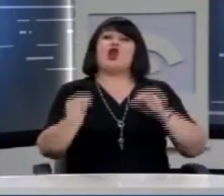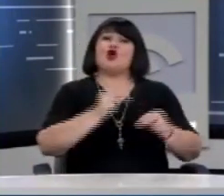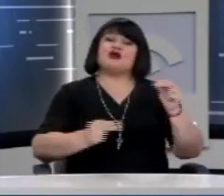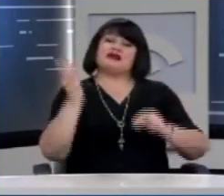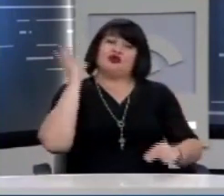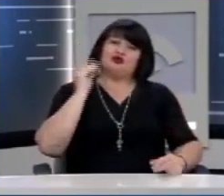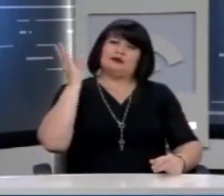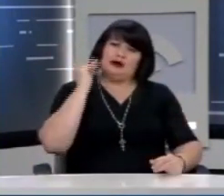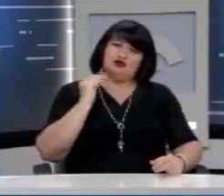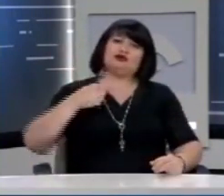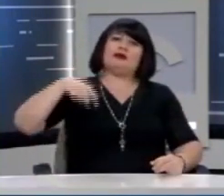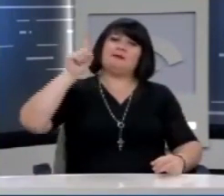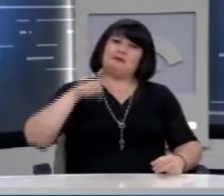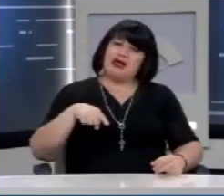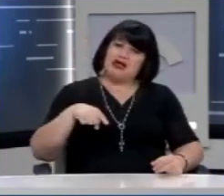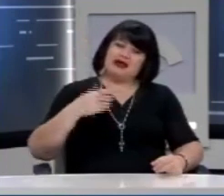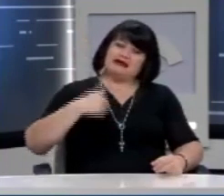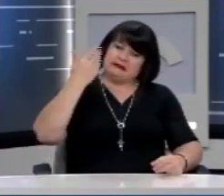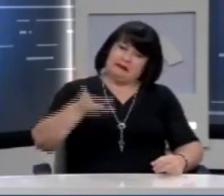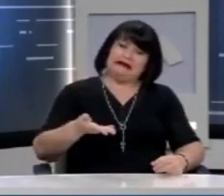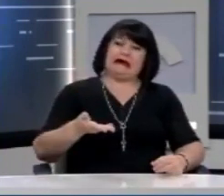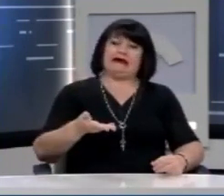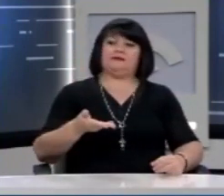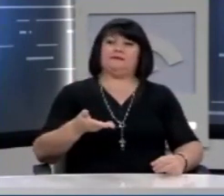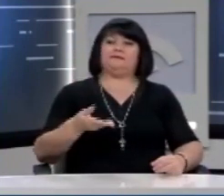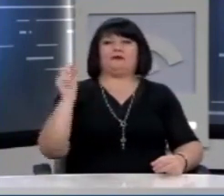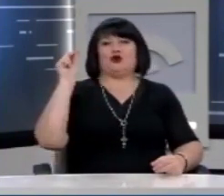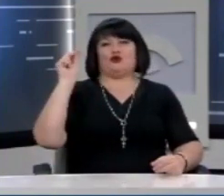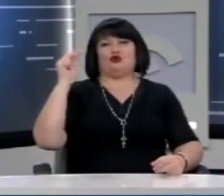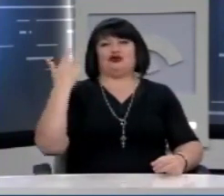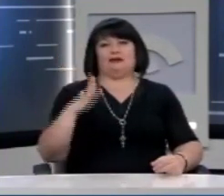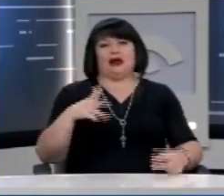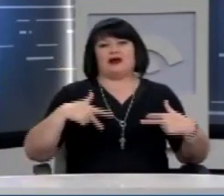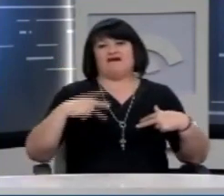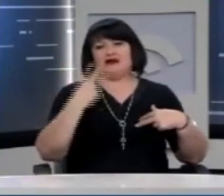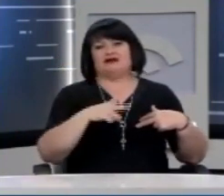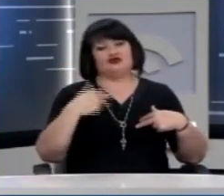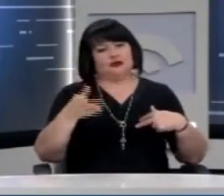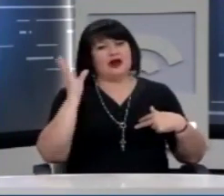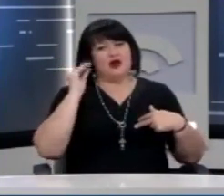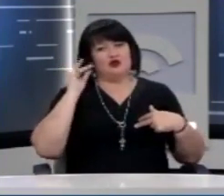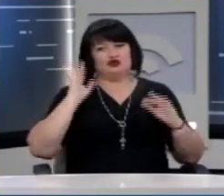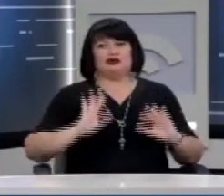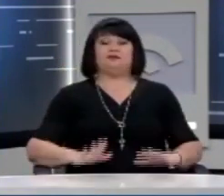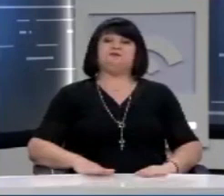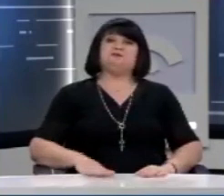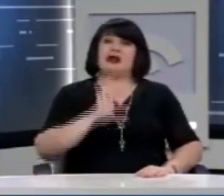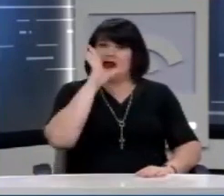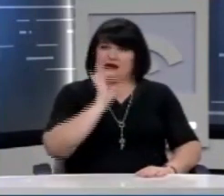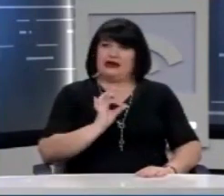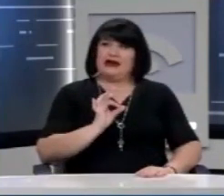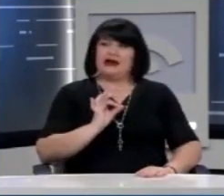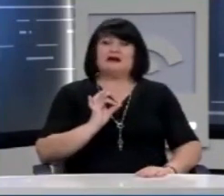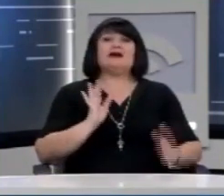περίοδο και τις μέρες φυσικά που ακολούθησαν την ορκομοσία της κυβέρνησής σας. Με ειλικρίνεια